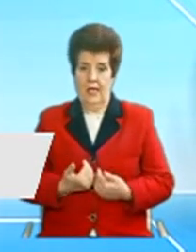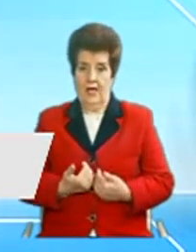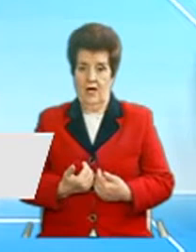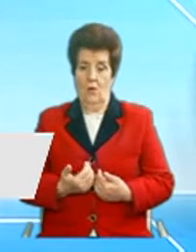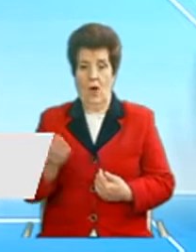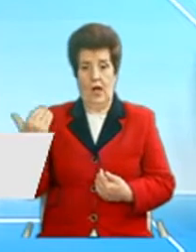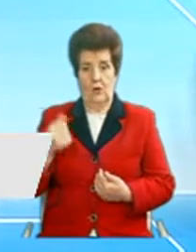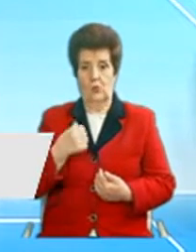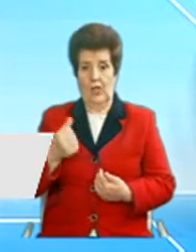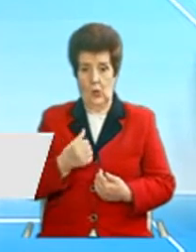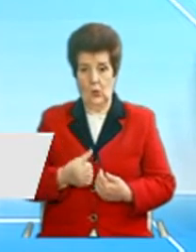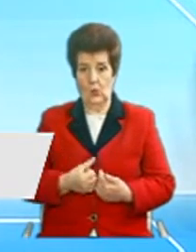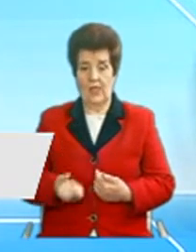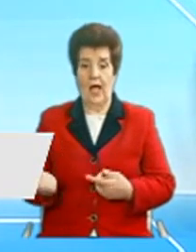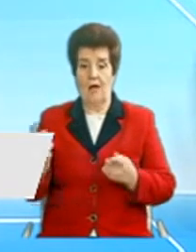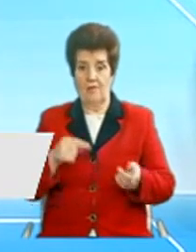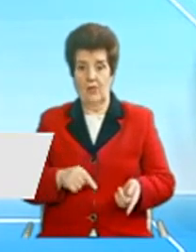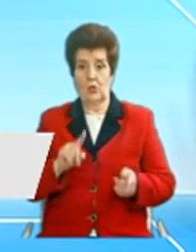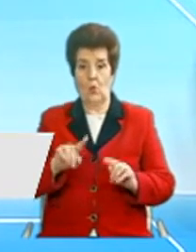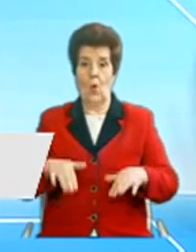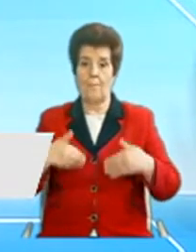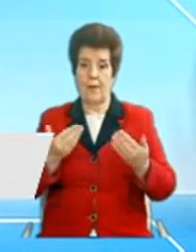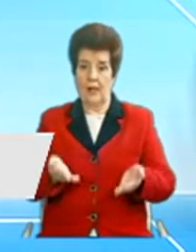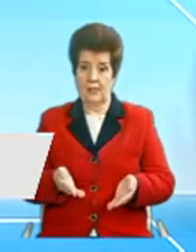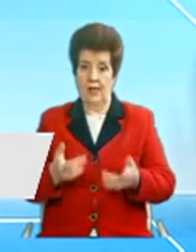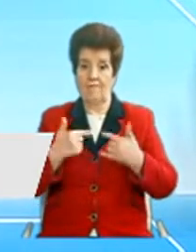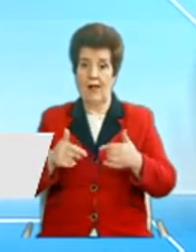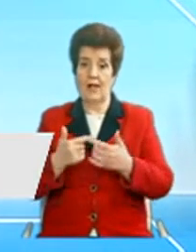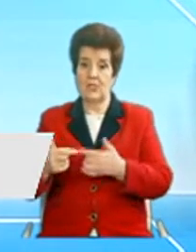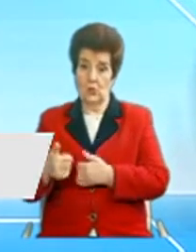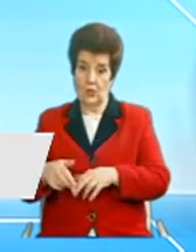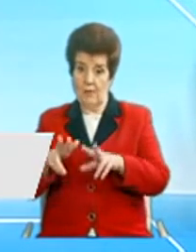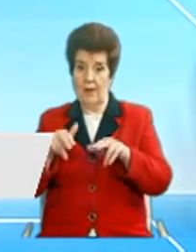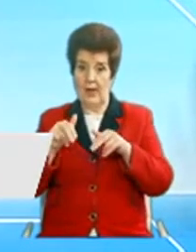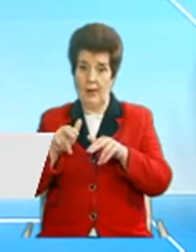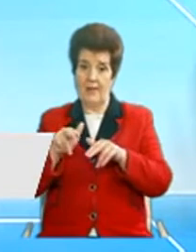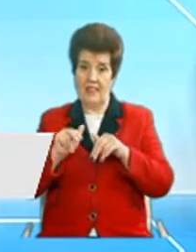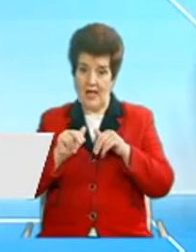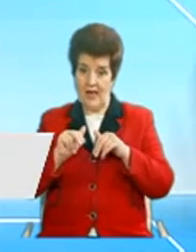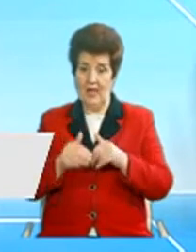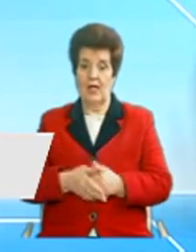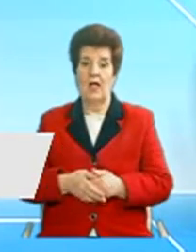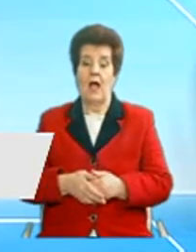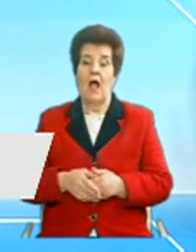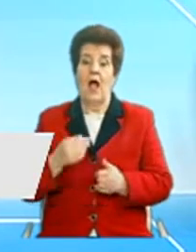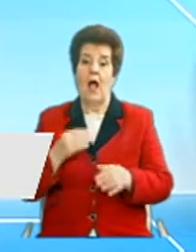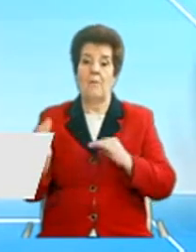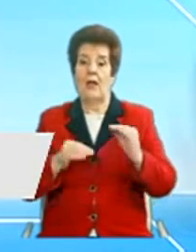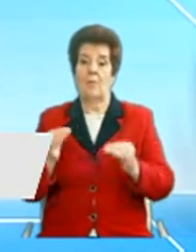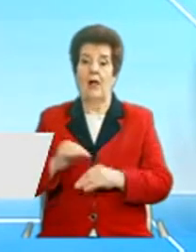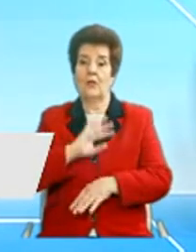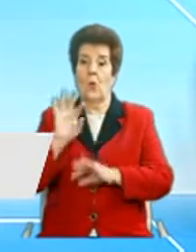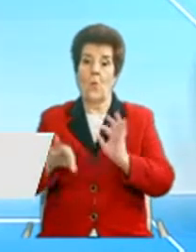anul trecut am venit cu o propunere către fracțiunile parlamentare, am elaborat un